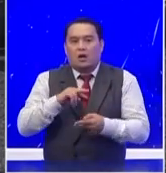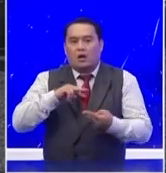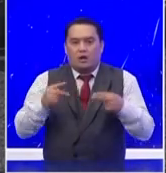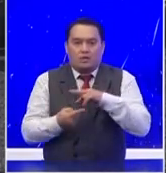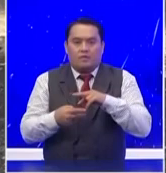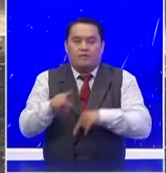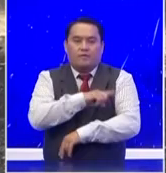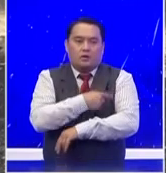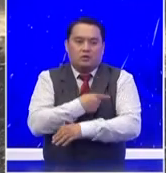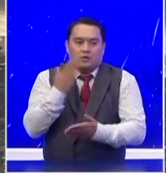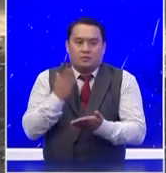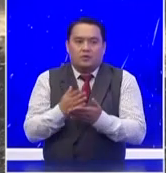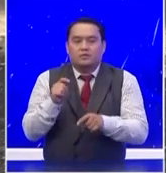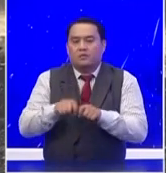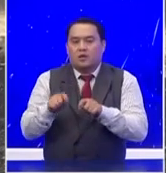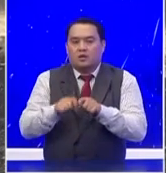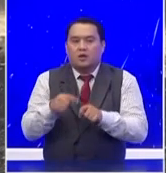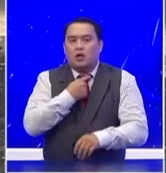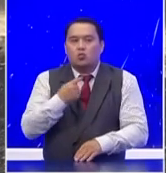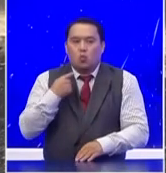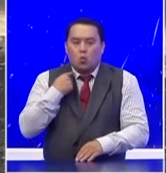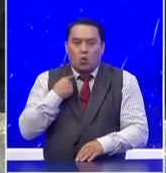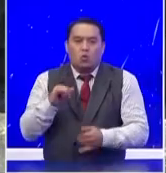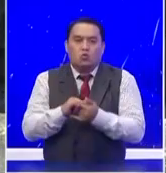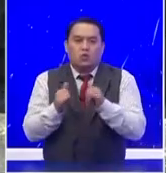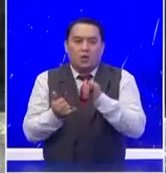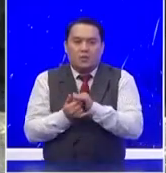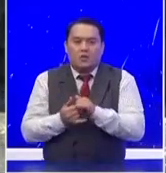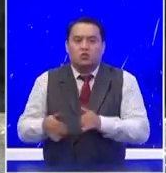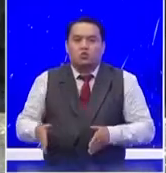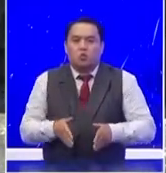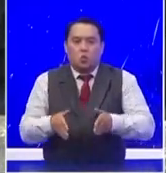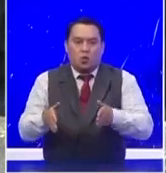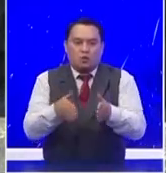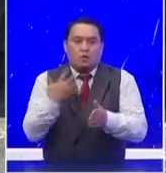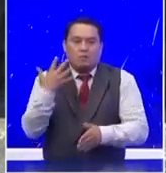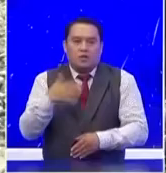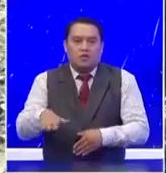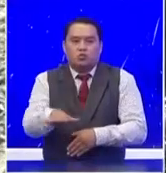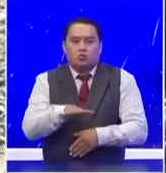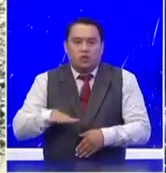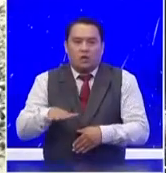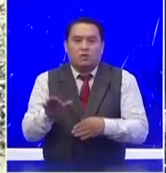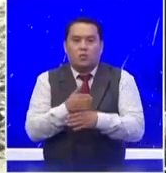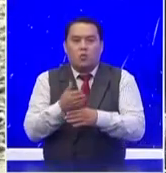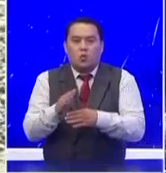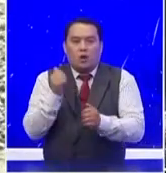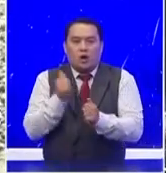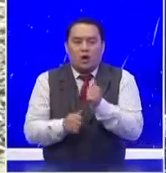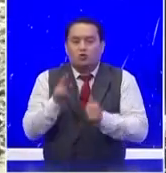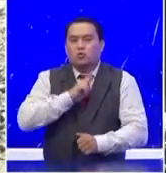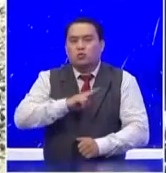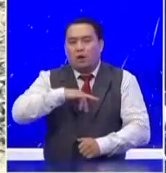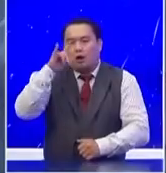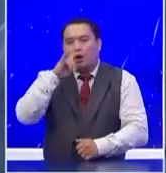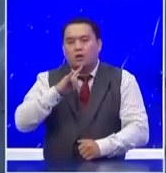бөлімде врачтар бар. Өңірге тиесілі Талдықорған Қалбата Өскемен тас жолында жұмысшылар 5 учаскеге бөлінген. Әр бөлімдегі жұмысты